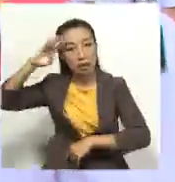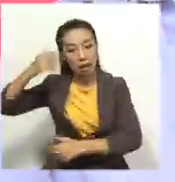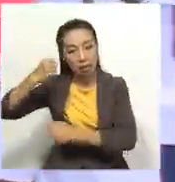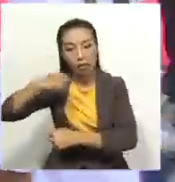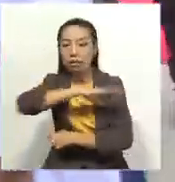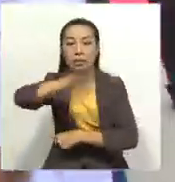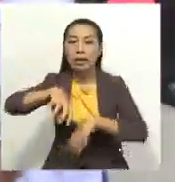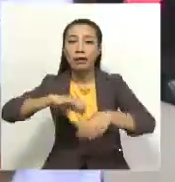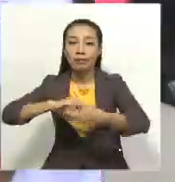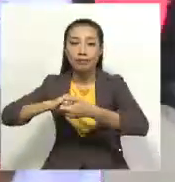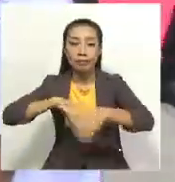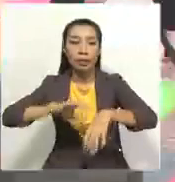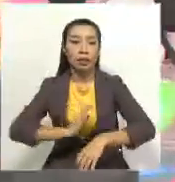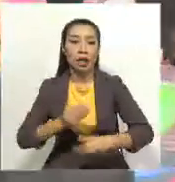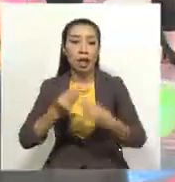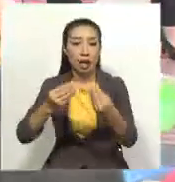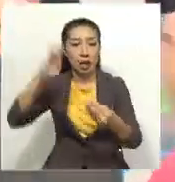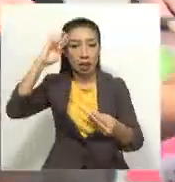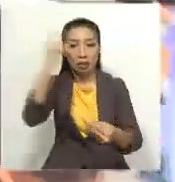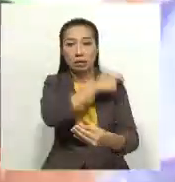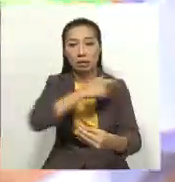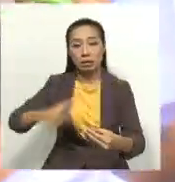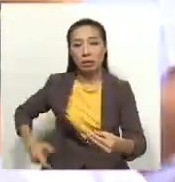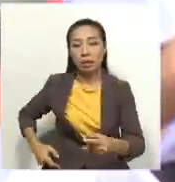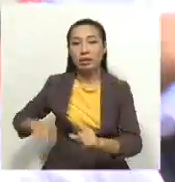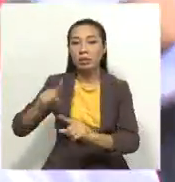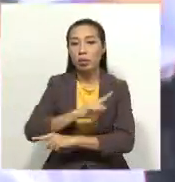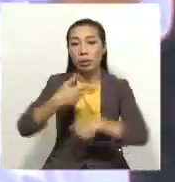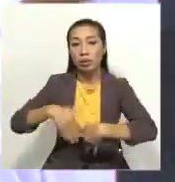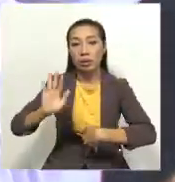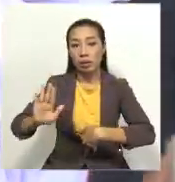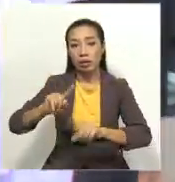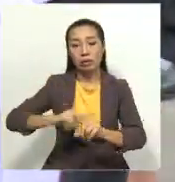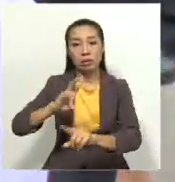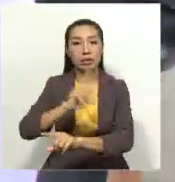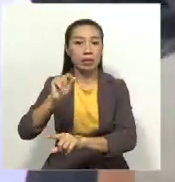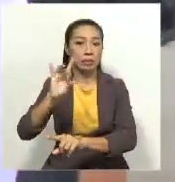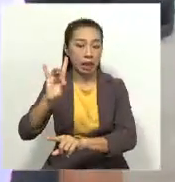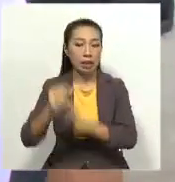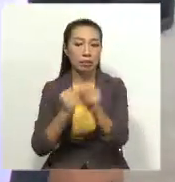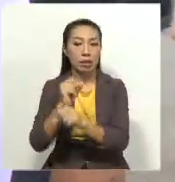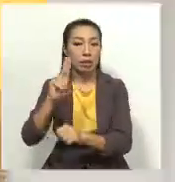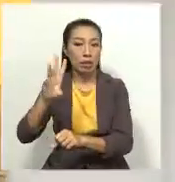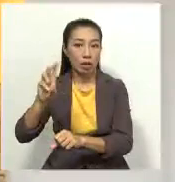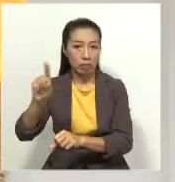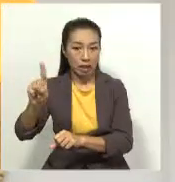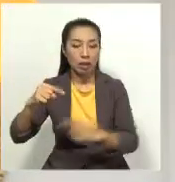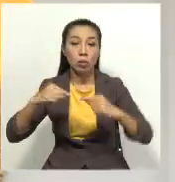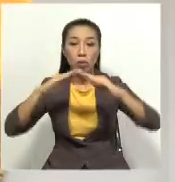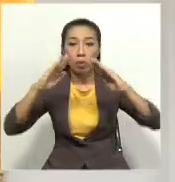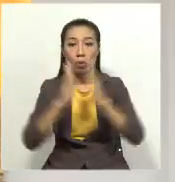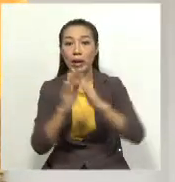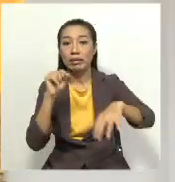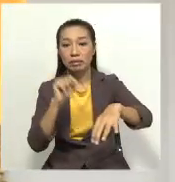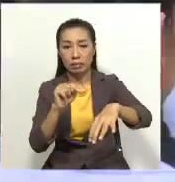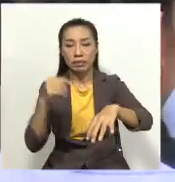วเนื่องในโอกาสวันเฉลิมพระชนมพรรษา28กรกฎาคม2561ที่วัดสัมพันธวงศารามวรวิ